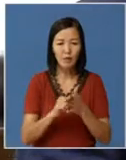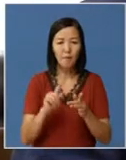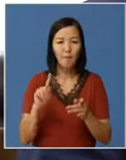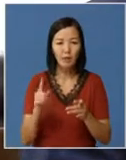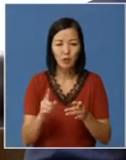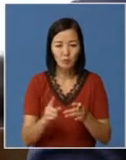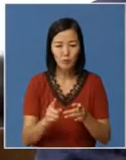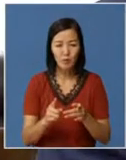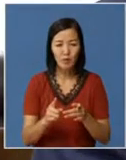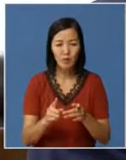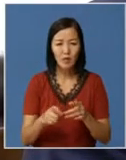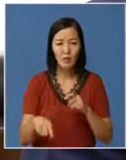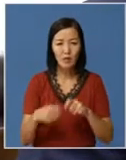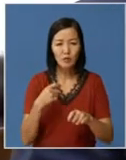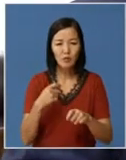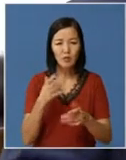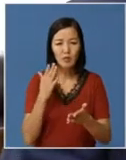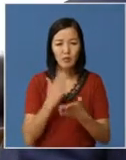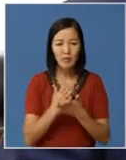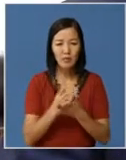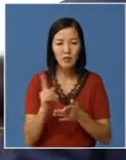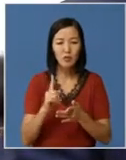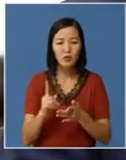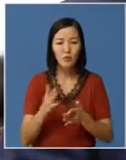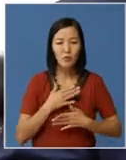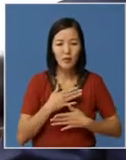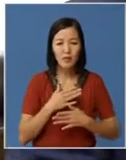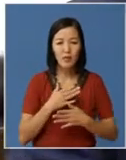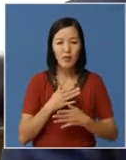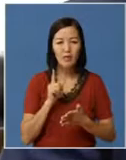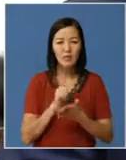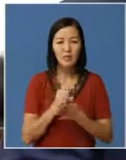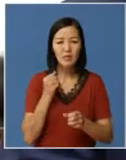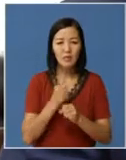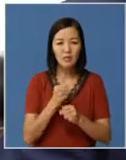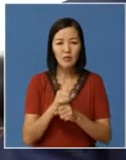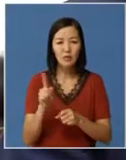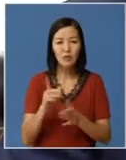такие нарушения имеют место, и что мы должны делать, чтобы